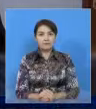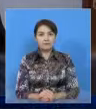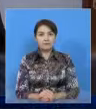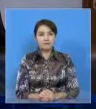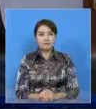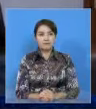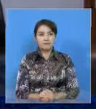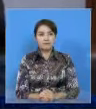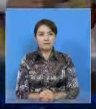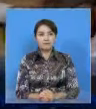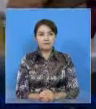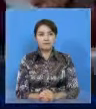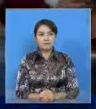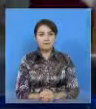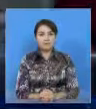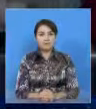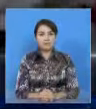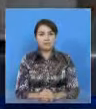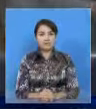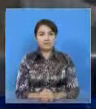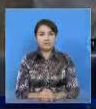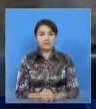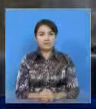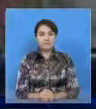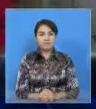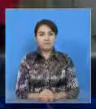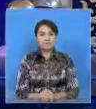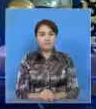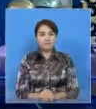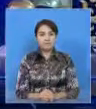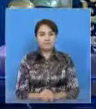Жансая Абдыкарым, Жанаділ Сағиев, Ақтөбе телеарнасы.